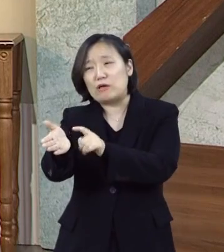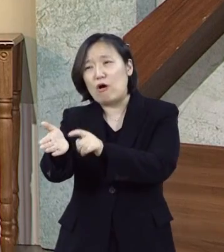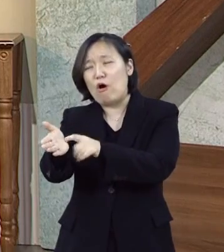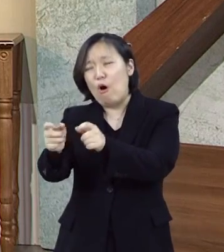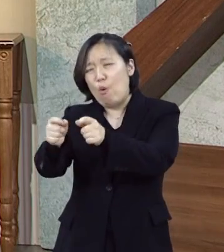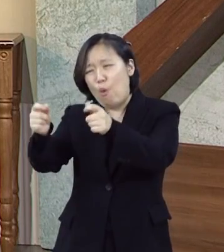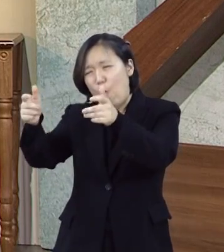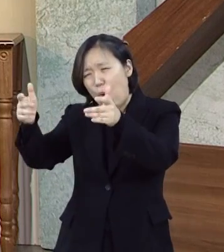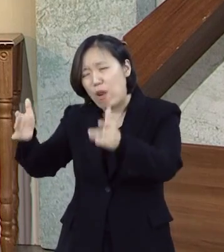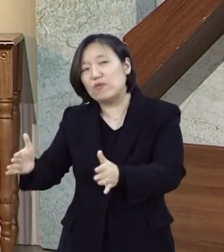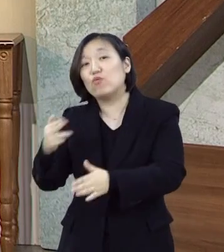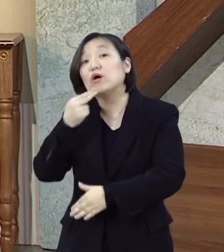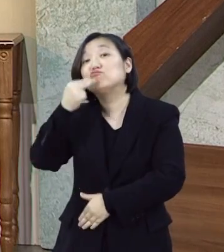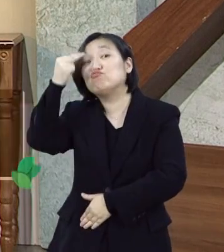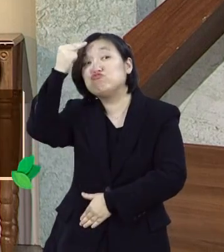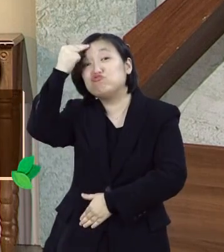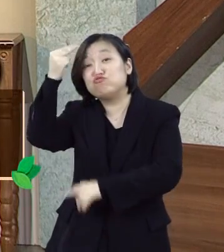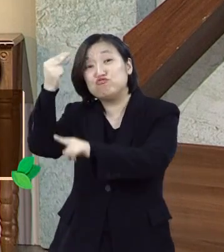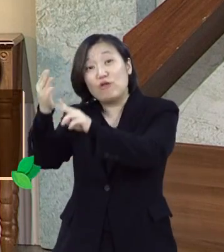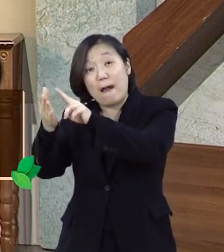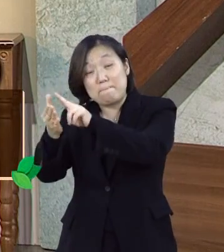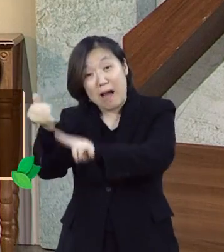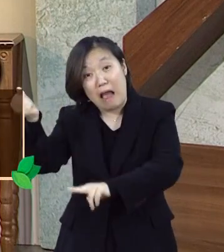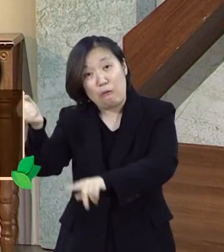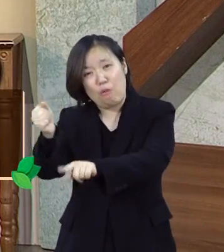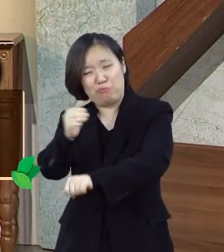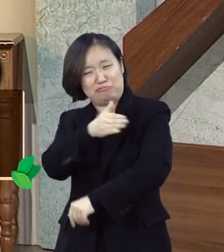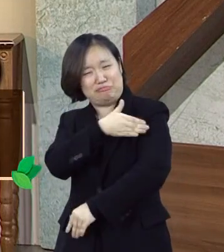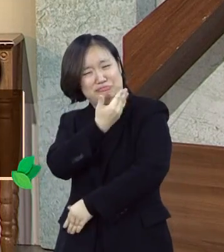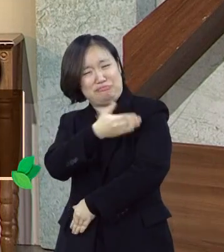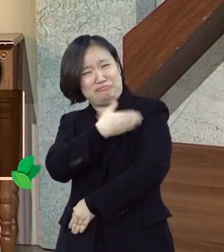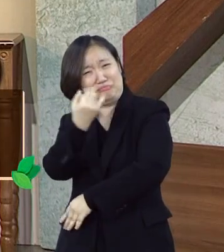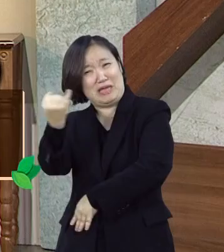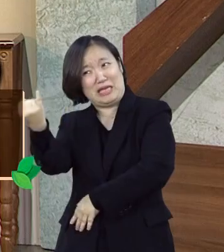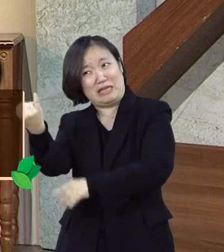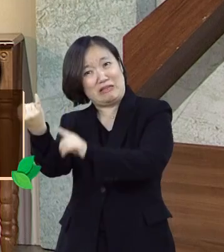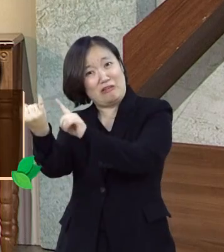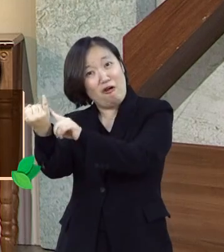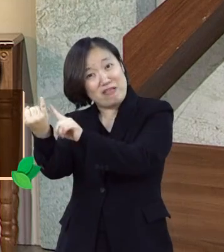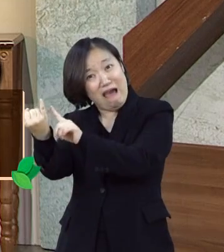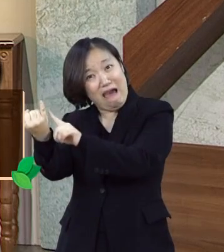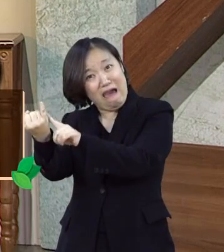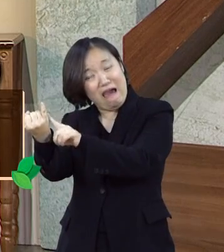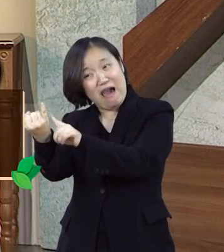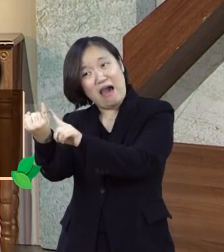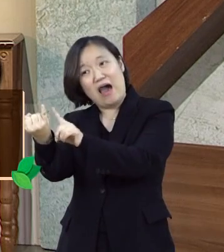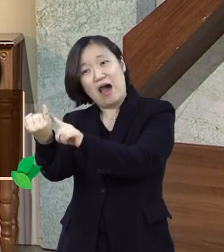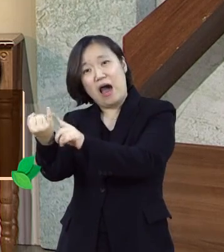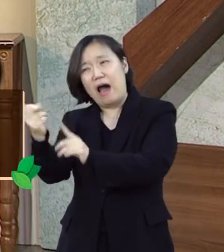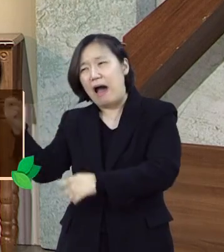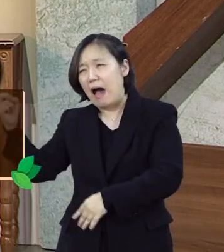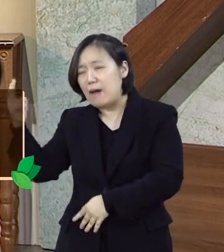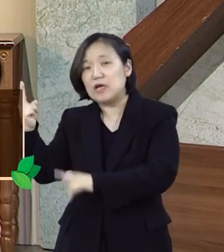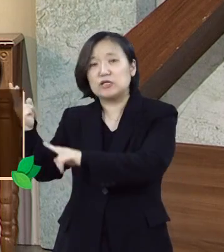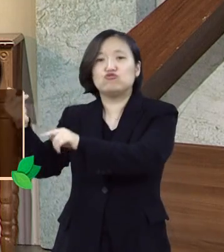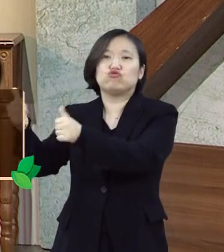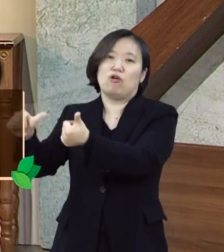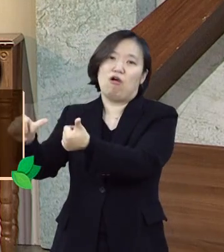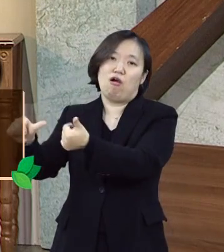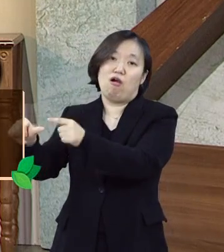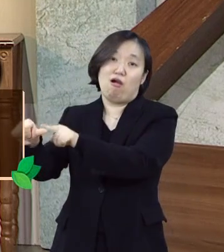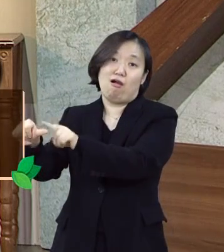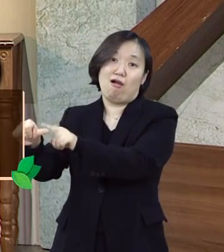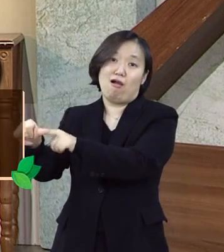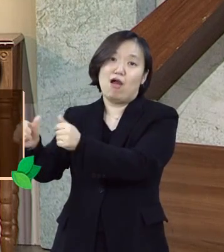팔고 술을 팔고 그렇게 유흥을 즐기던 여인이 또 갑자기 죽어가지고